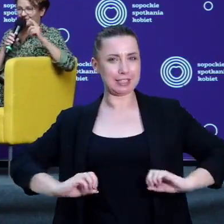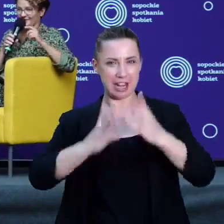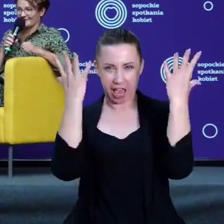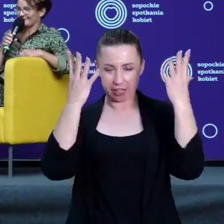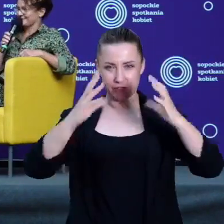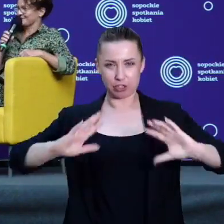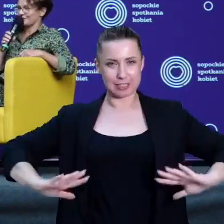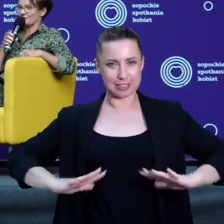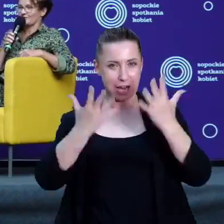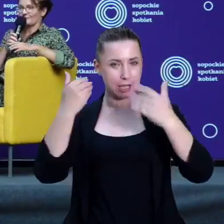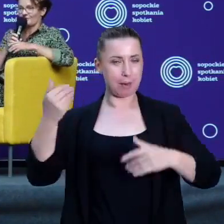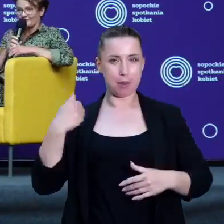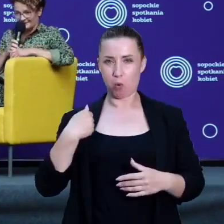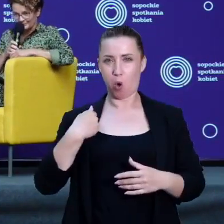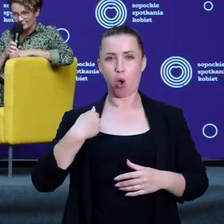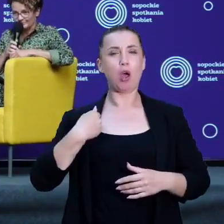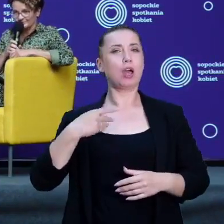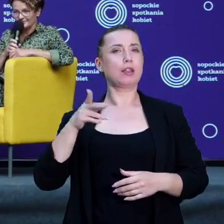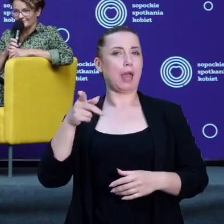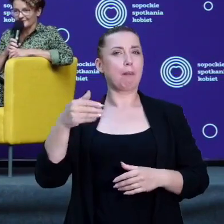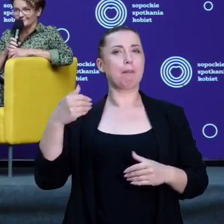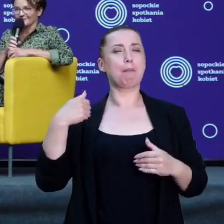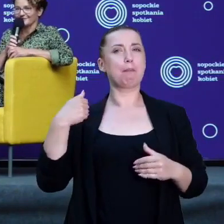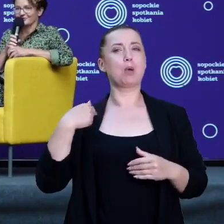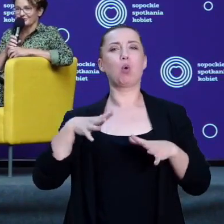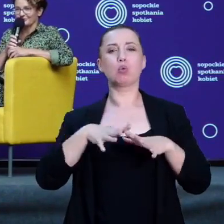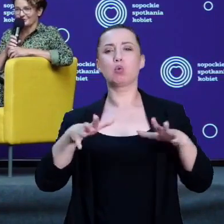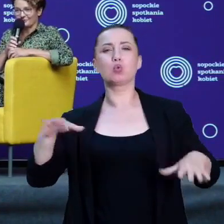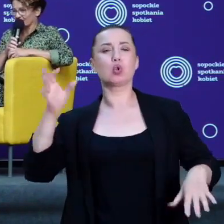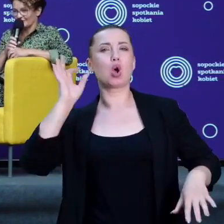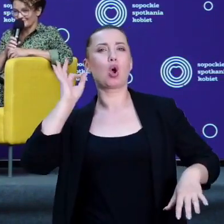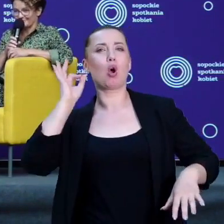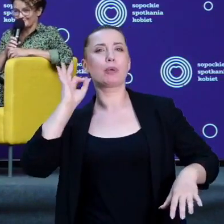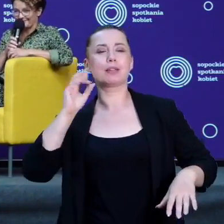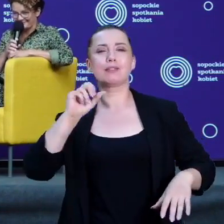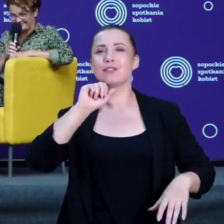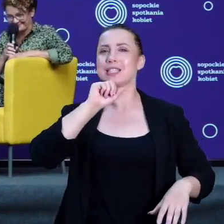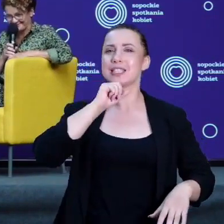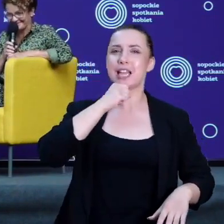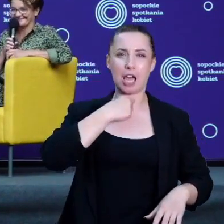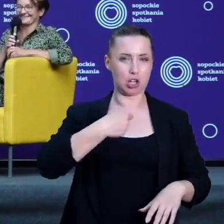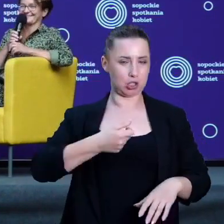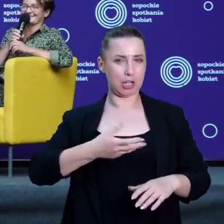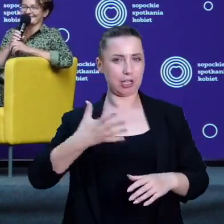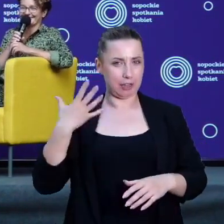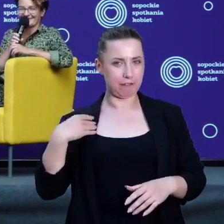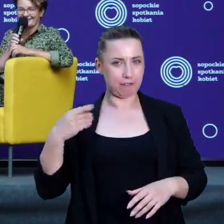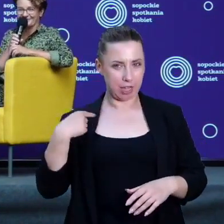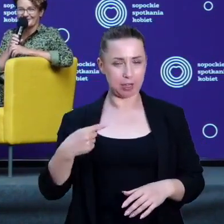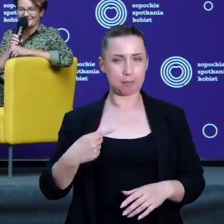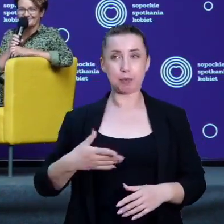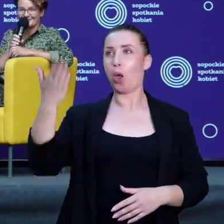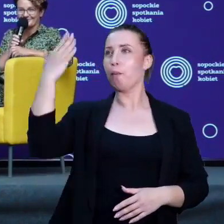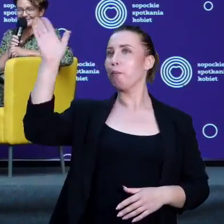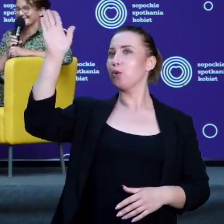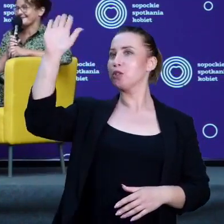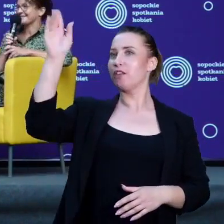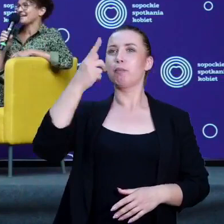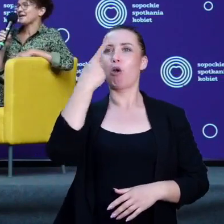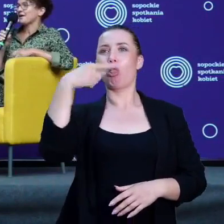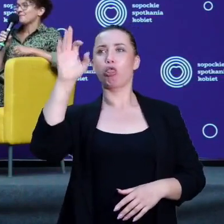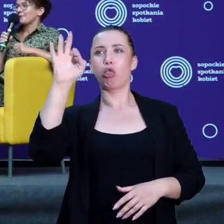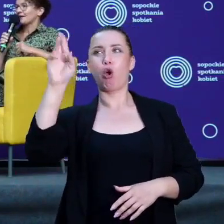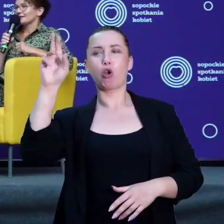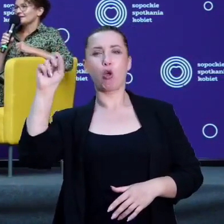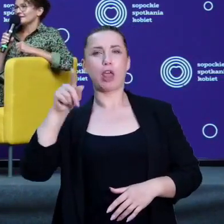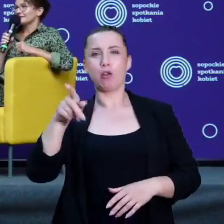plus nie brakowało. Tutaj pozdrawiam Dorotę, która wszędzie była na wszystkich